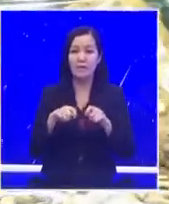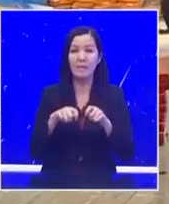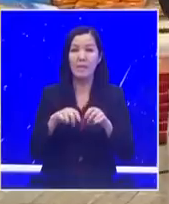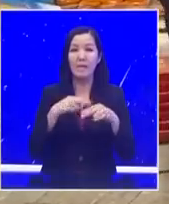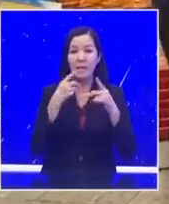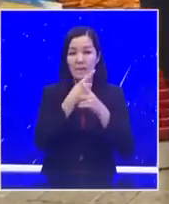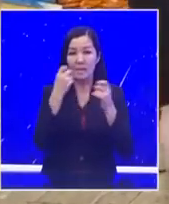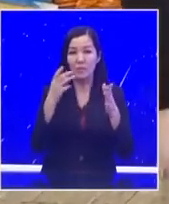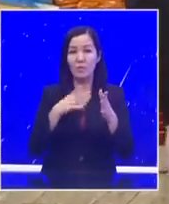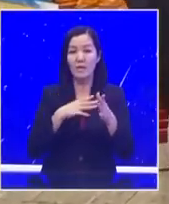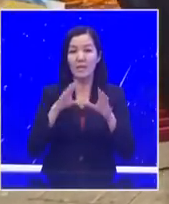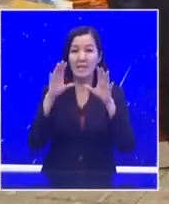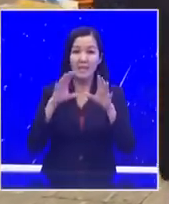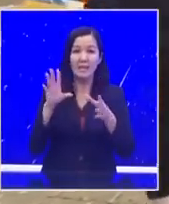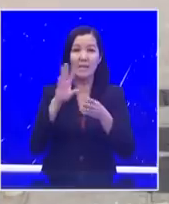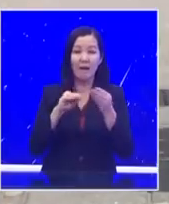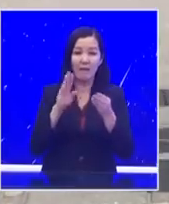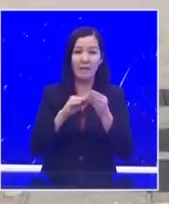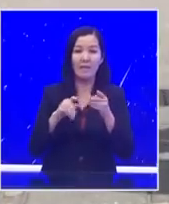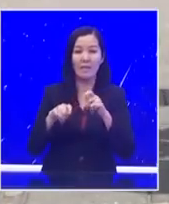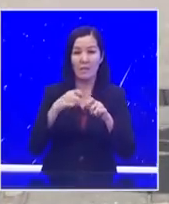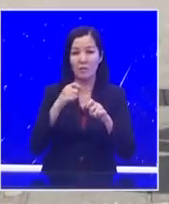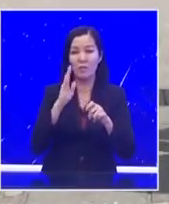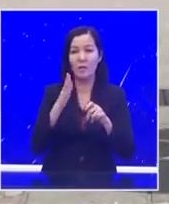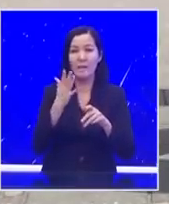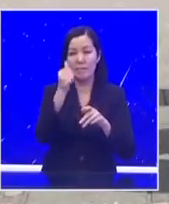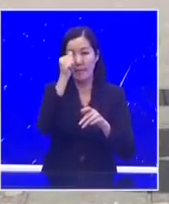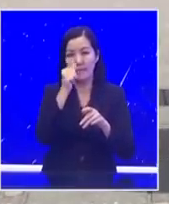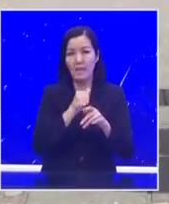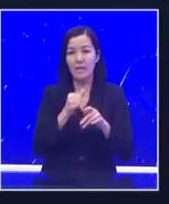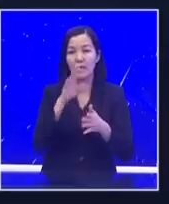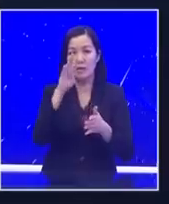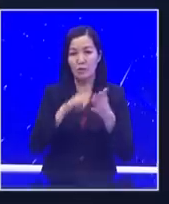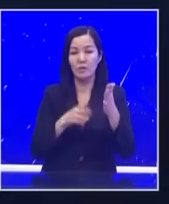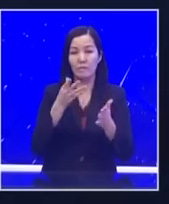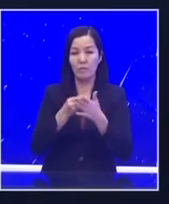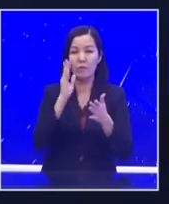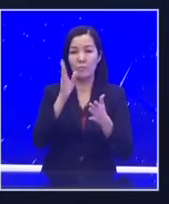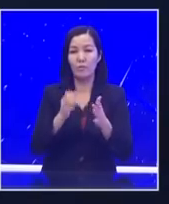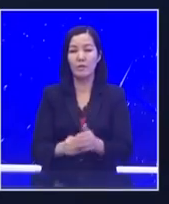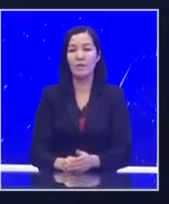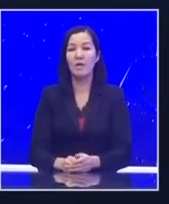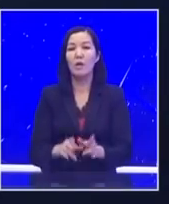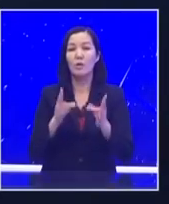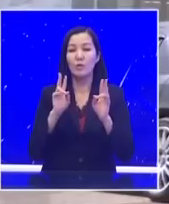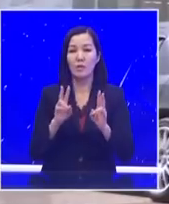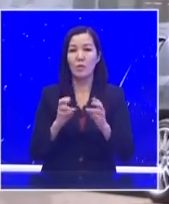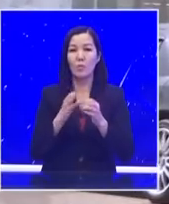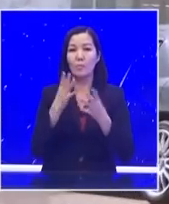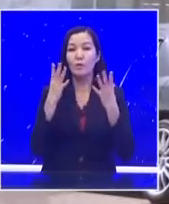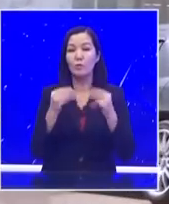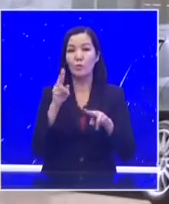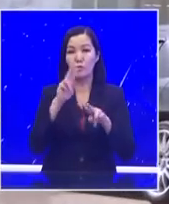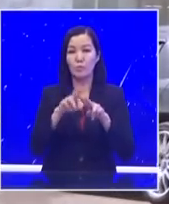шектелді. Алайда заңды қайталап бұзған жағдайда 5 айлық есепті көрсеткіш мөлшерінде айыппұл салынады, немесе 15